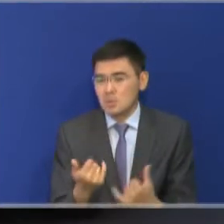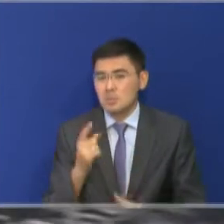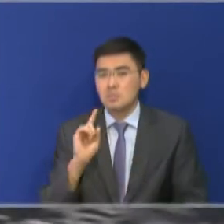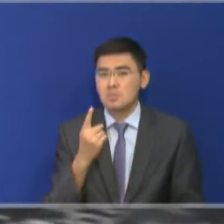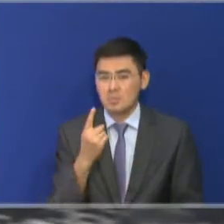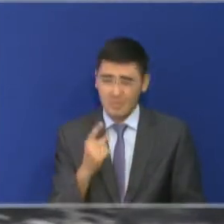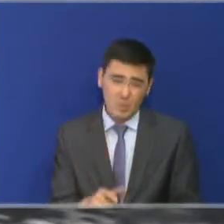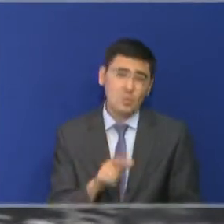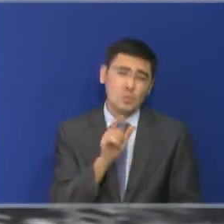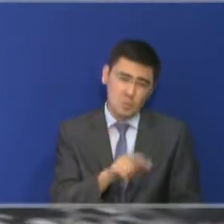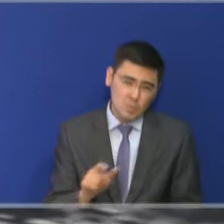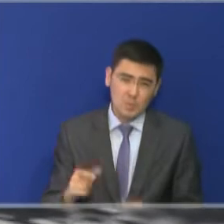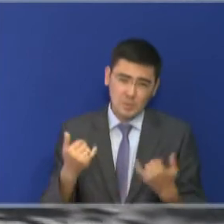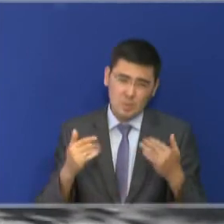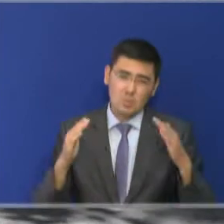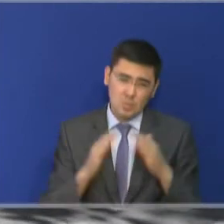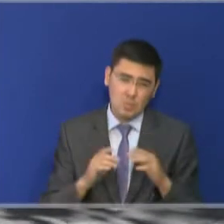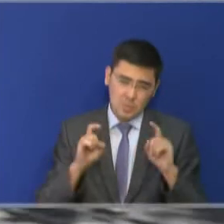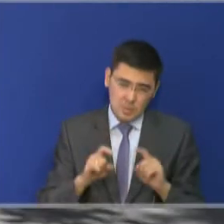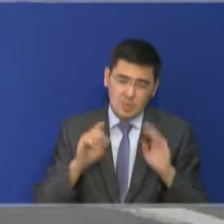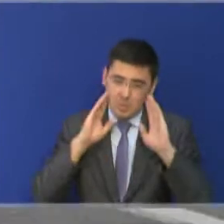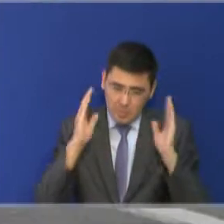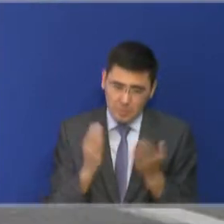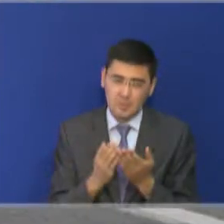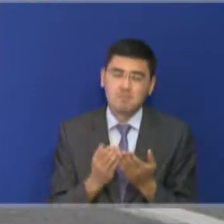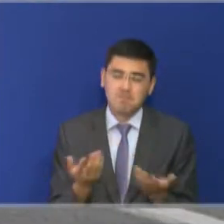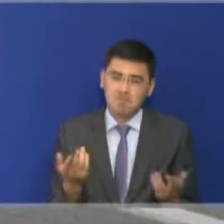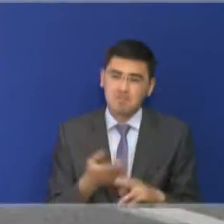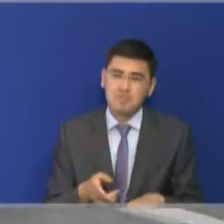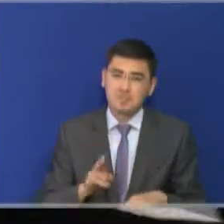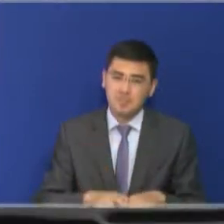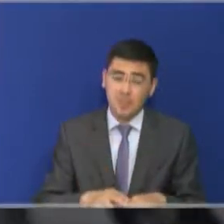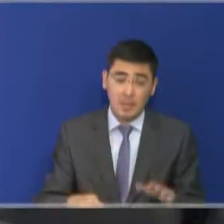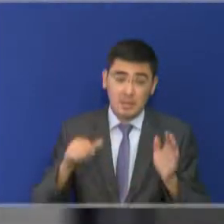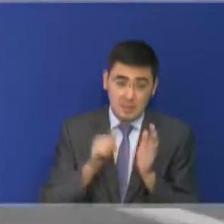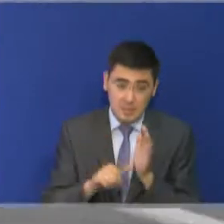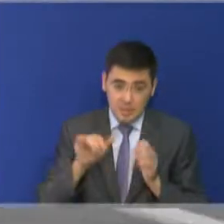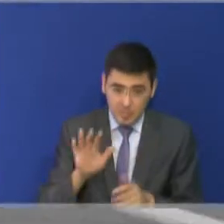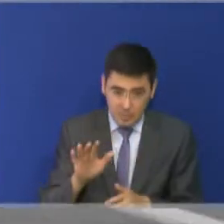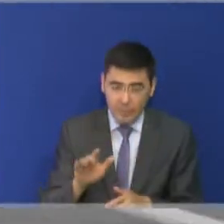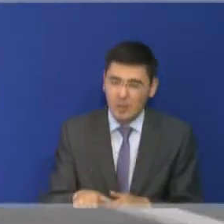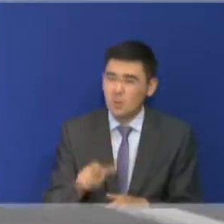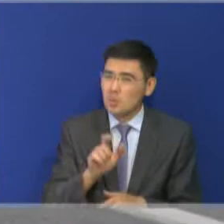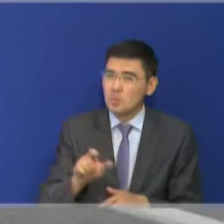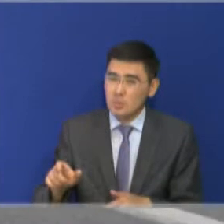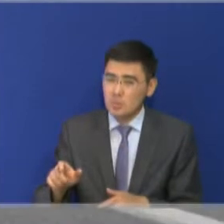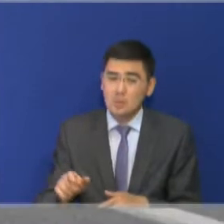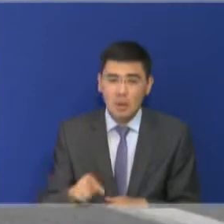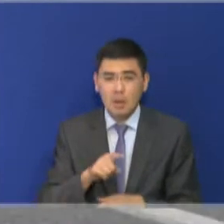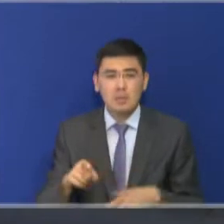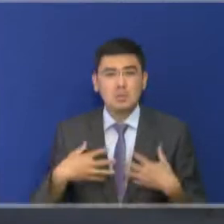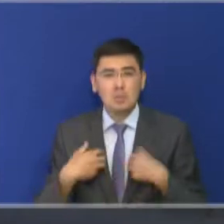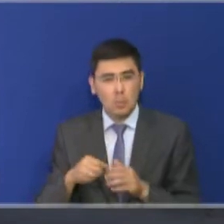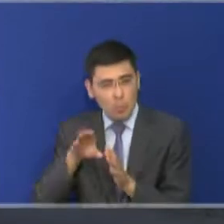өзін-өзі оқшаулауымен байланыстырады. Айта кетерлігі, биыл кене шаққан 65 жағдайда асқынулар болмаған. Атап өтерлігі,